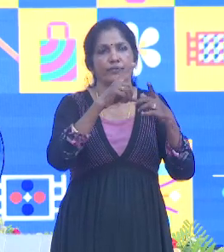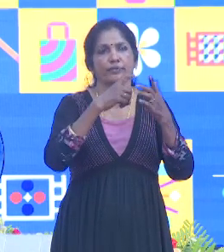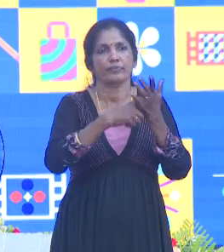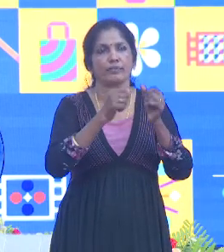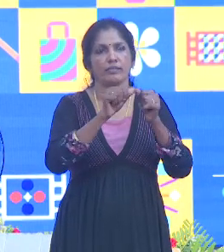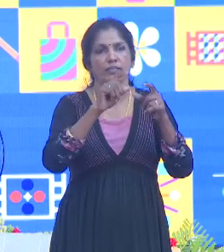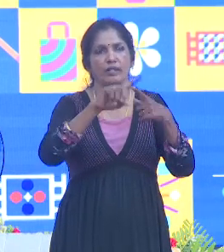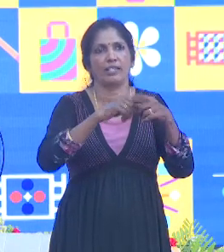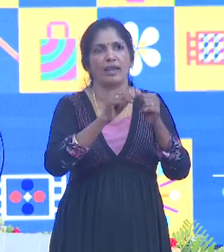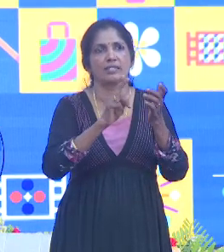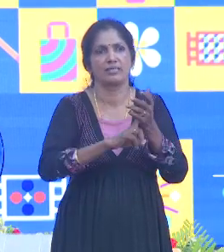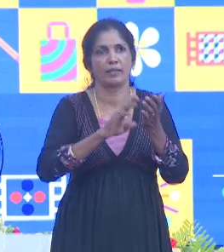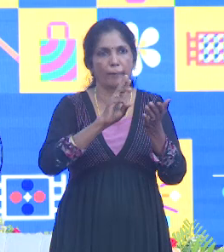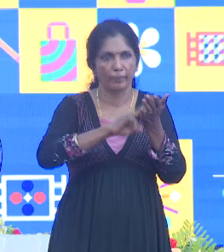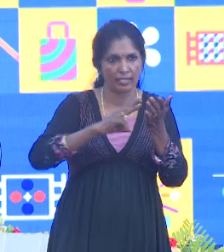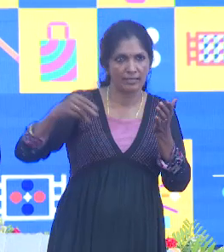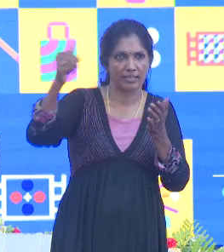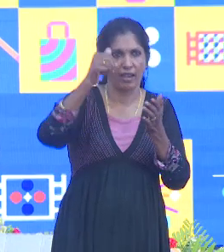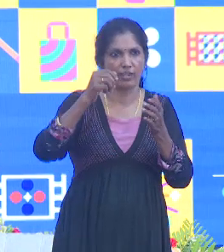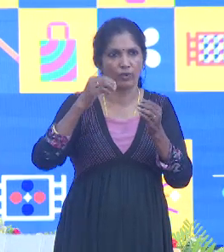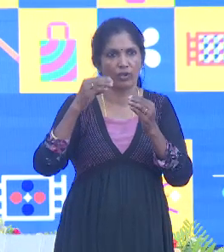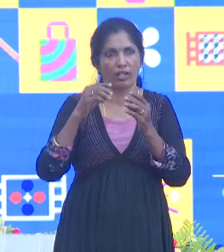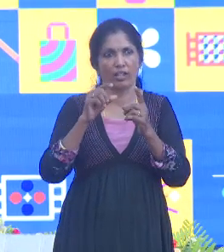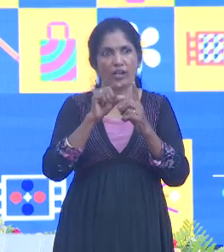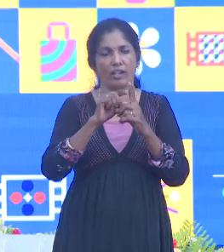നേതൃത്വം കൊടുക്കുന്ന റവന്യൂ വകുപ്പിന് ഈ 2 വർഷം കൊണ്ട്